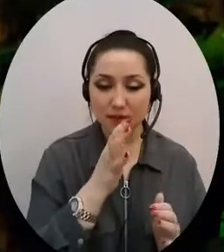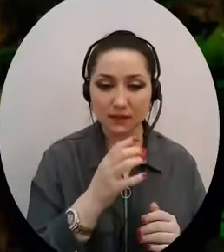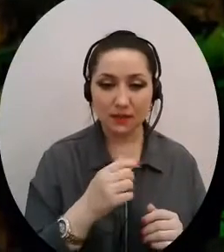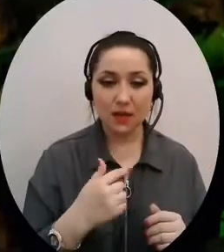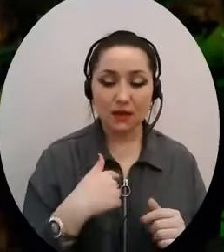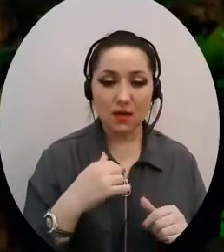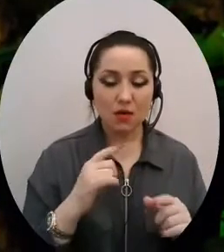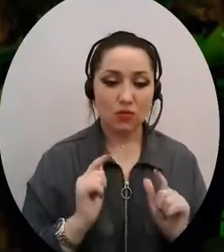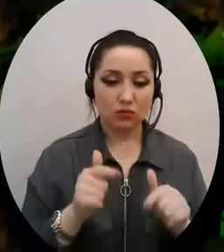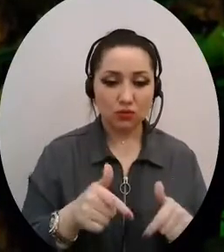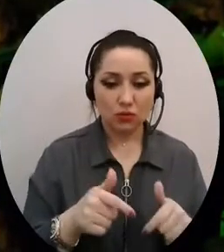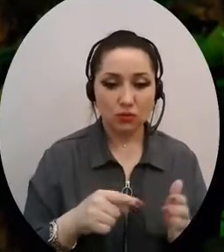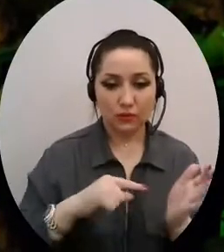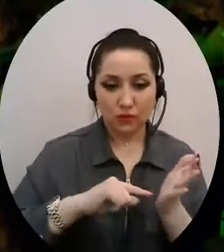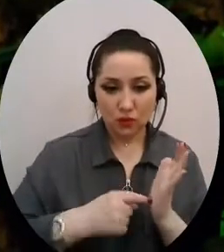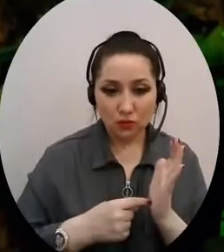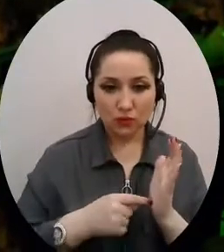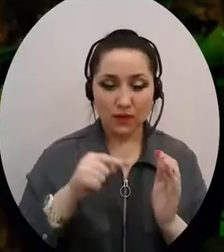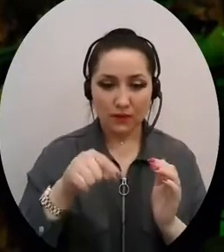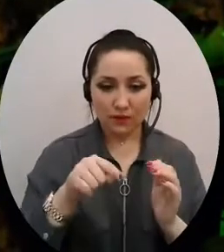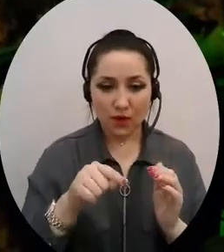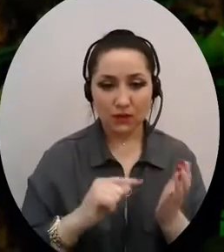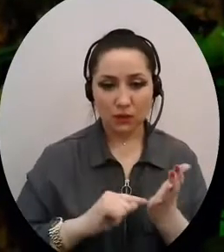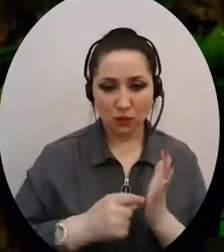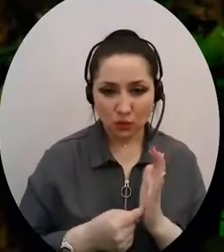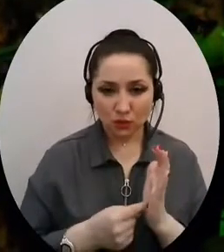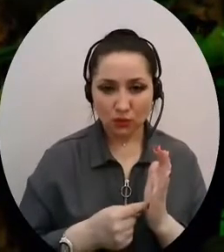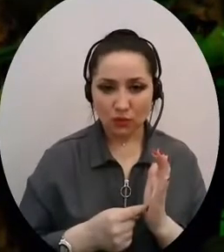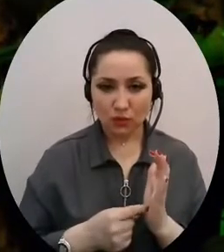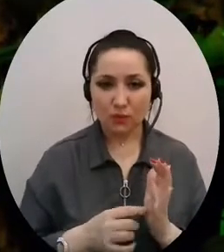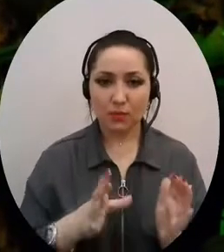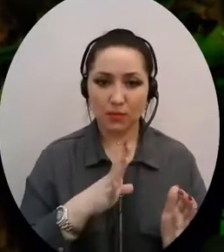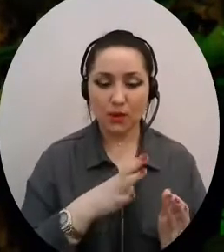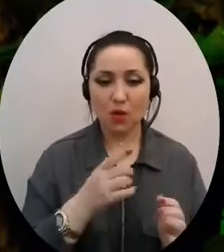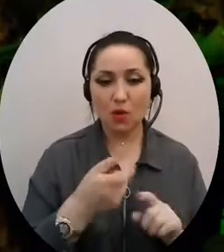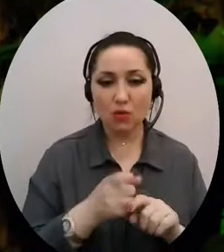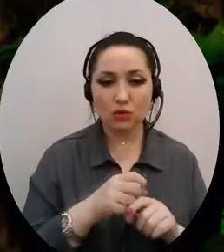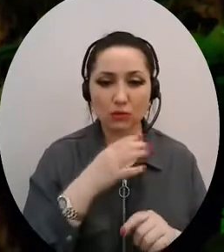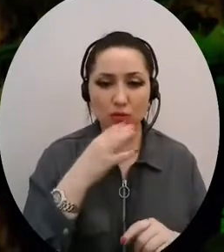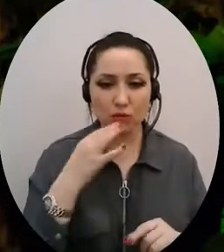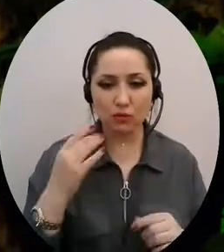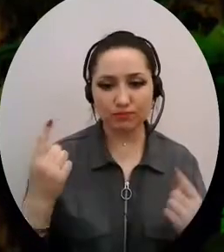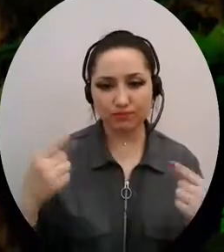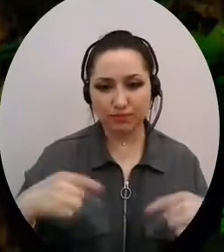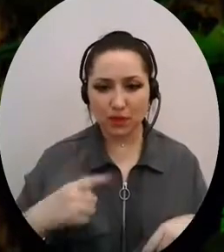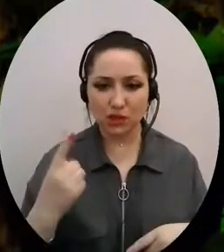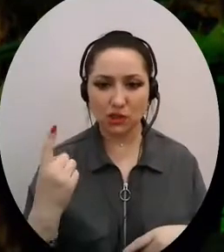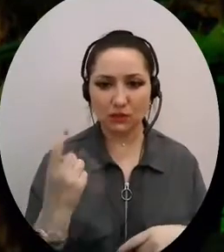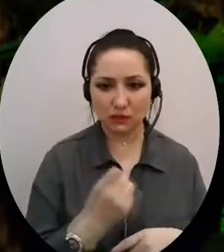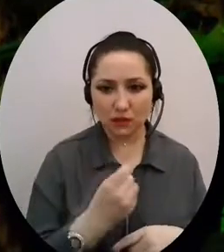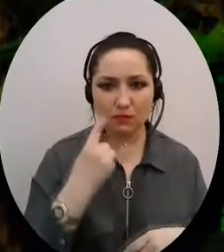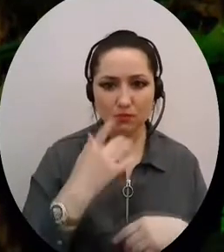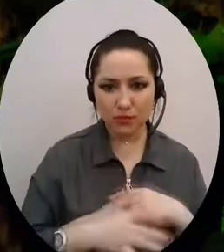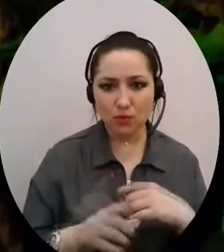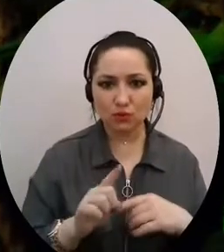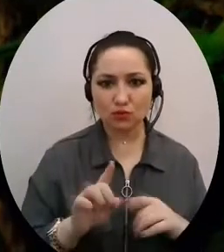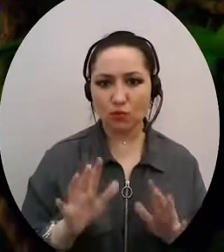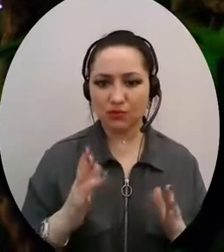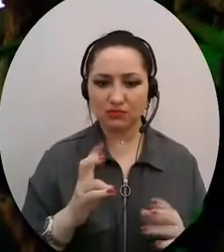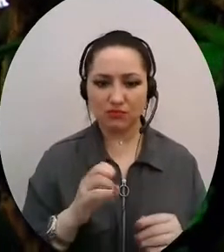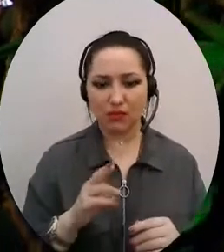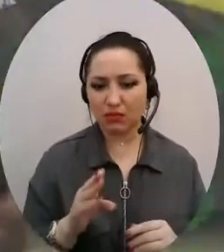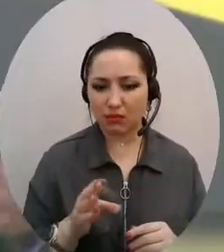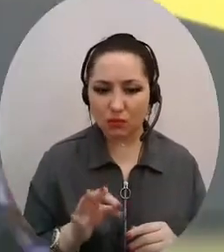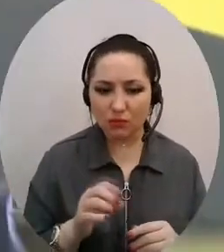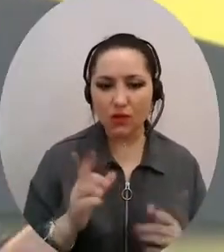устроился в точку, и в этой точке было очень много просадок. Через неделю я понял, что происходит не так, я понял, какие